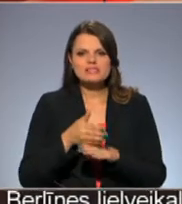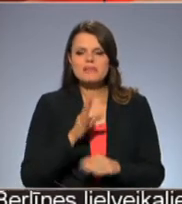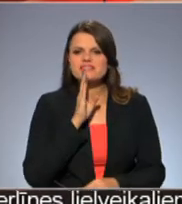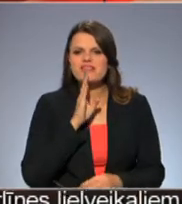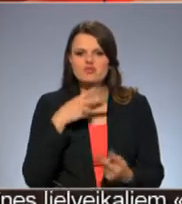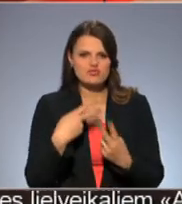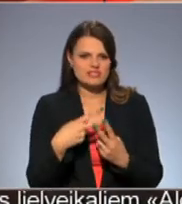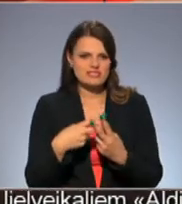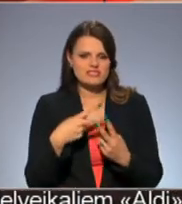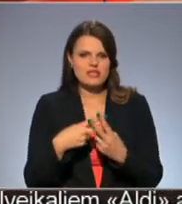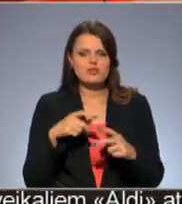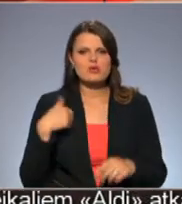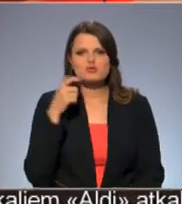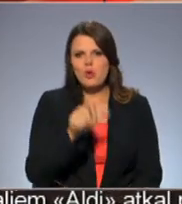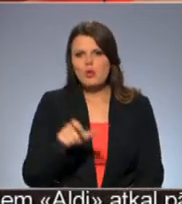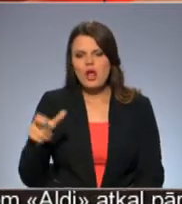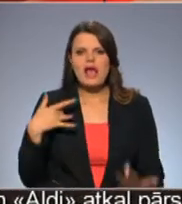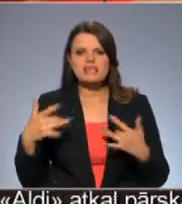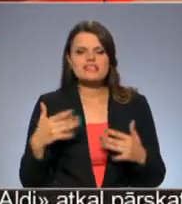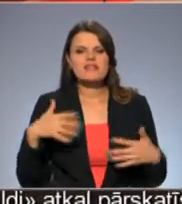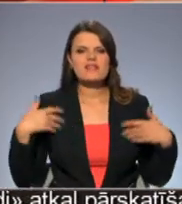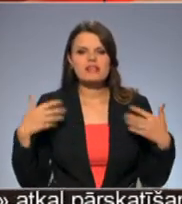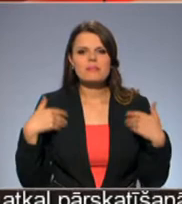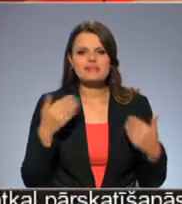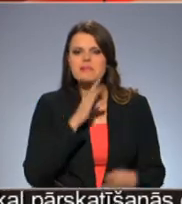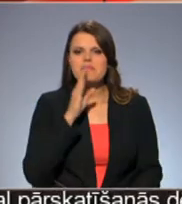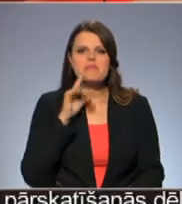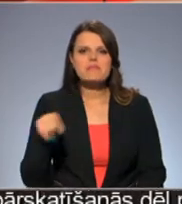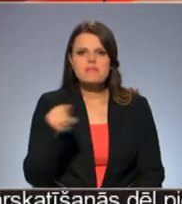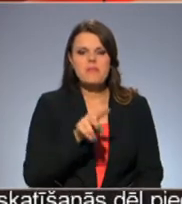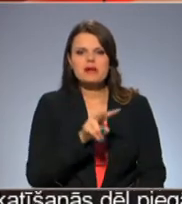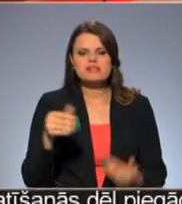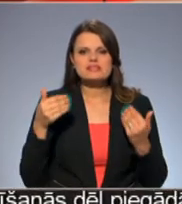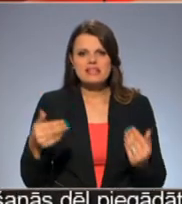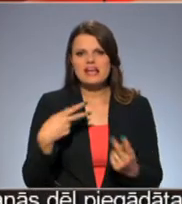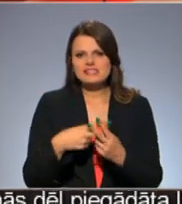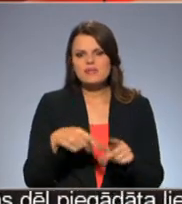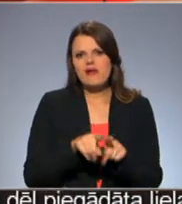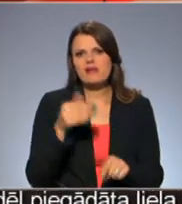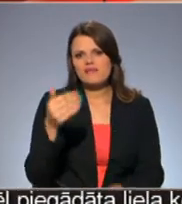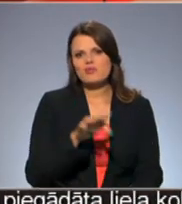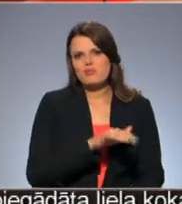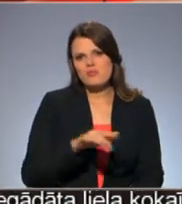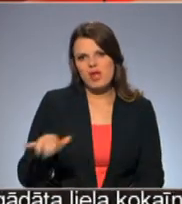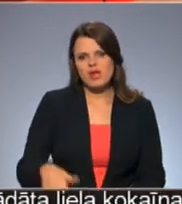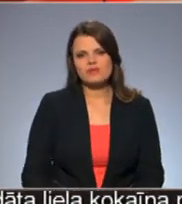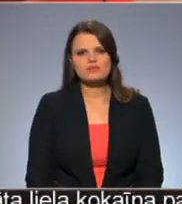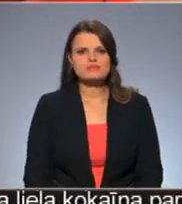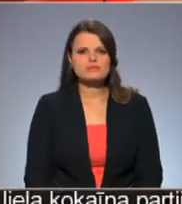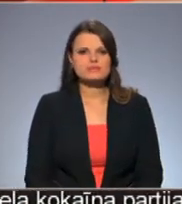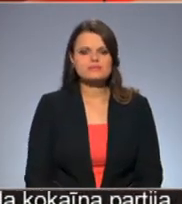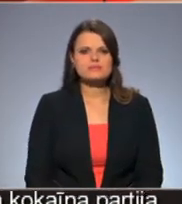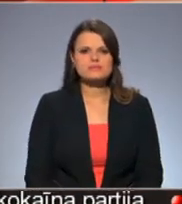sieviešu cietumu. Nīkrāces skolēna ar izrādi vēlas iepriecināt mammas, kas pašlaik atrodas nebrīvē, un arī viņu bērnus. Stāsta Skrundas